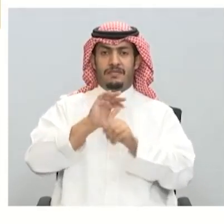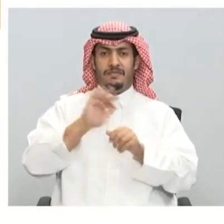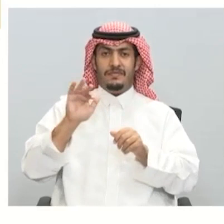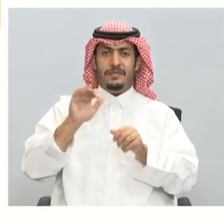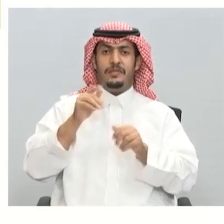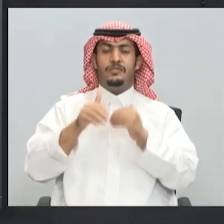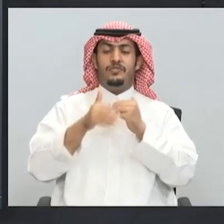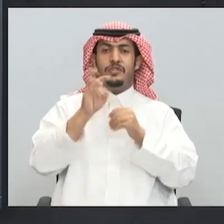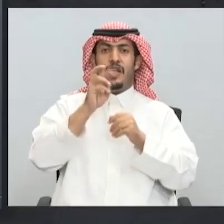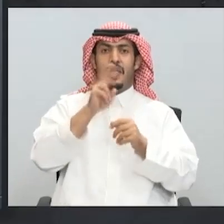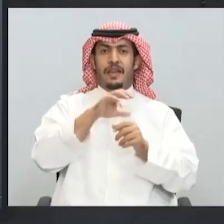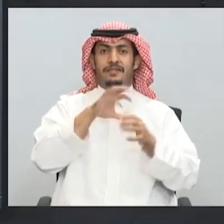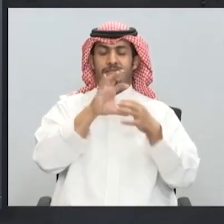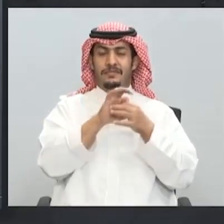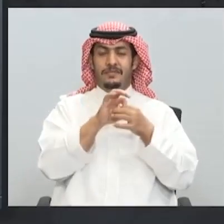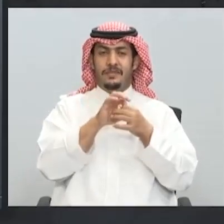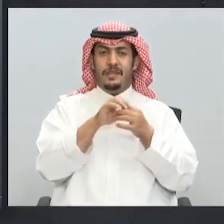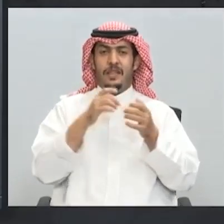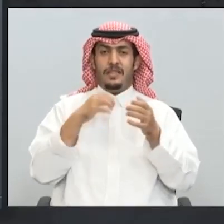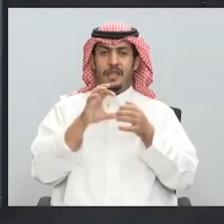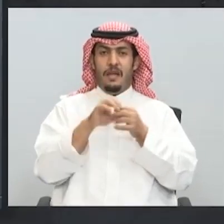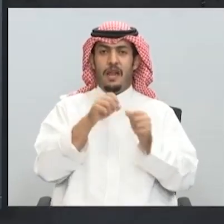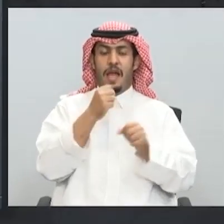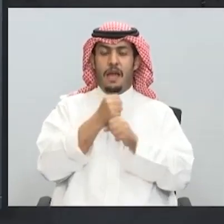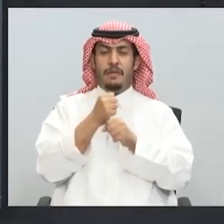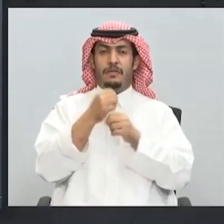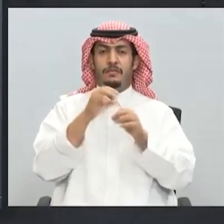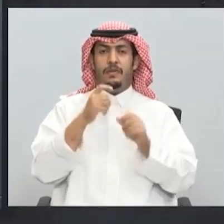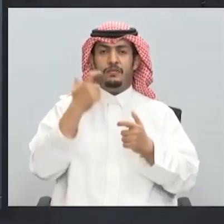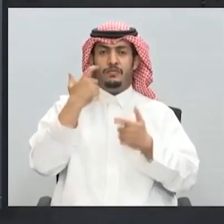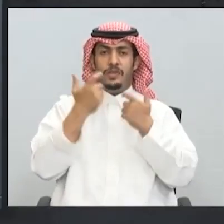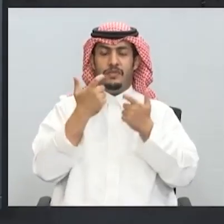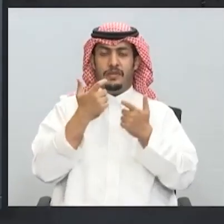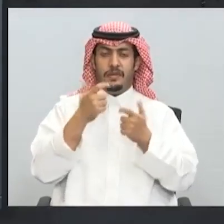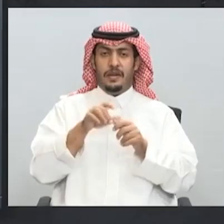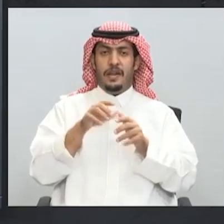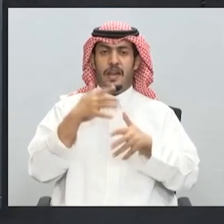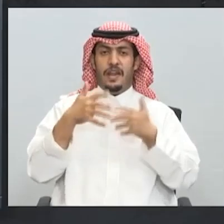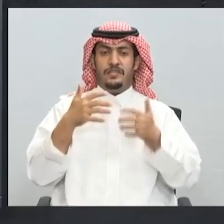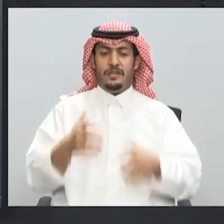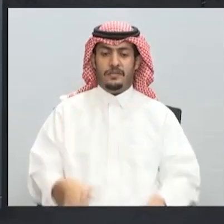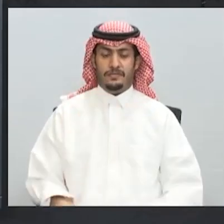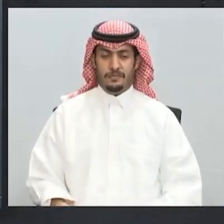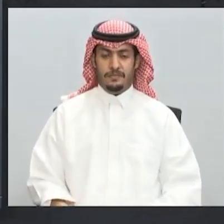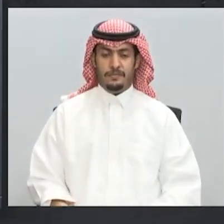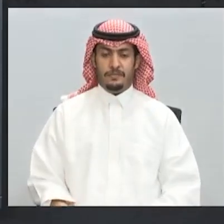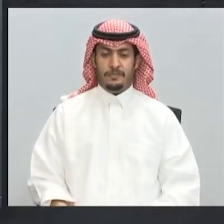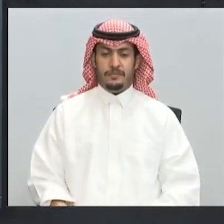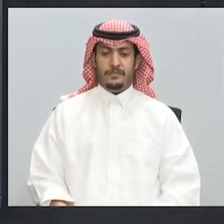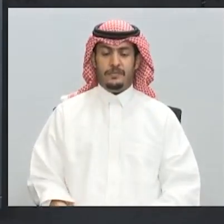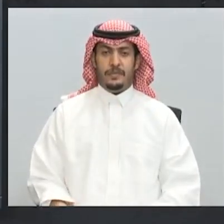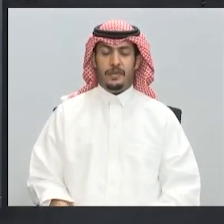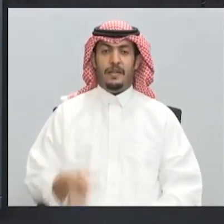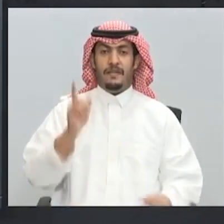واللجوء الى شركه مشغله شركه تعاقد تقوم باعمالها وهي مشرفه بالتاكيد على النشاط ايضا